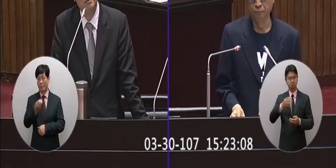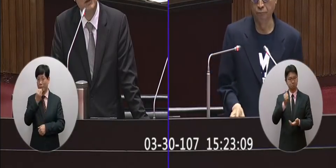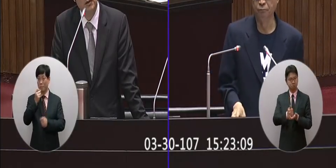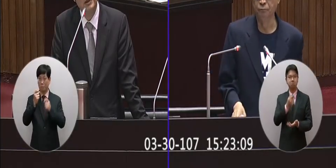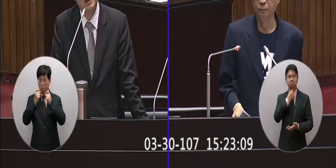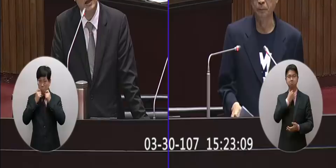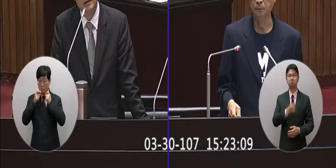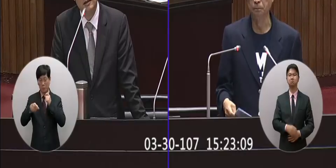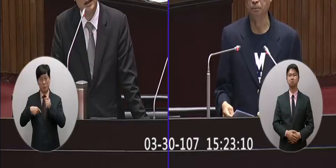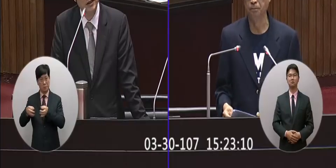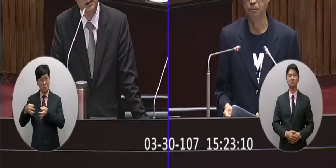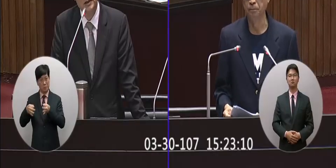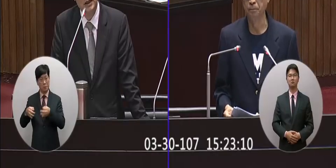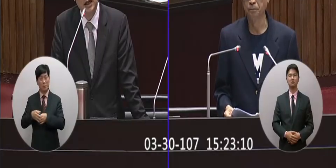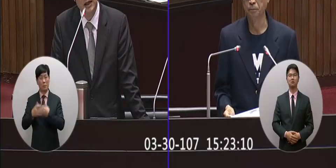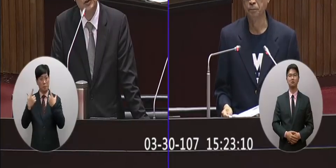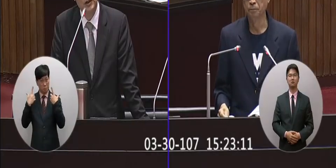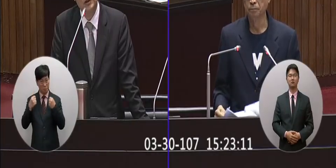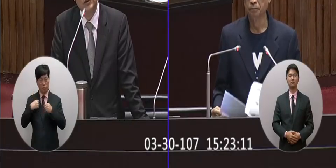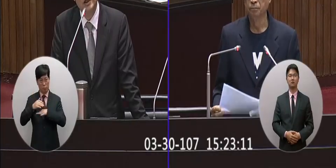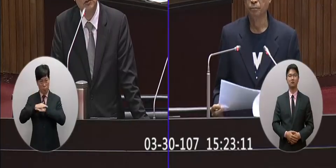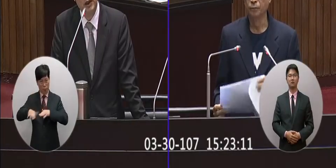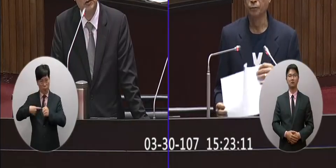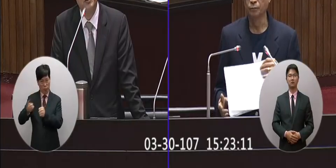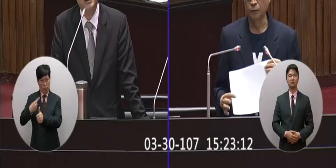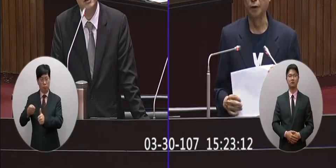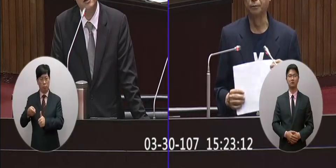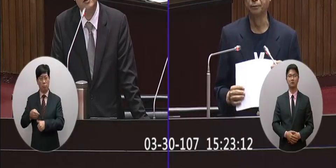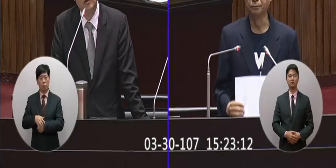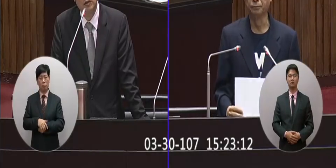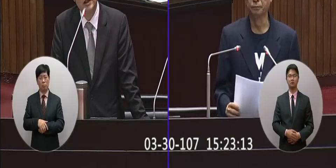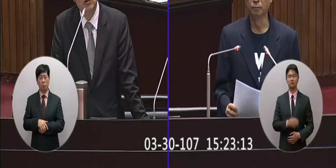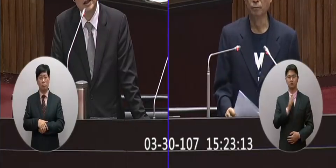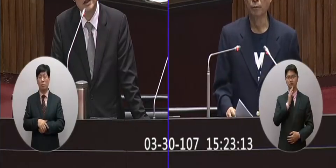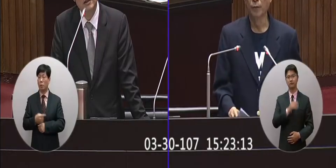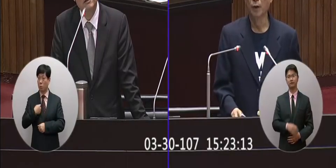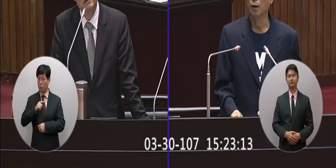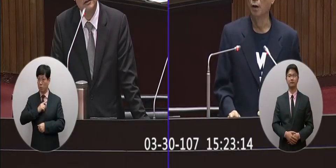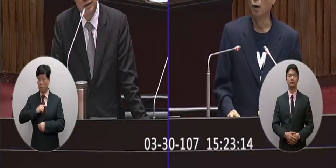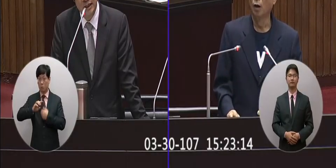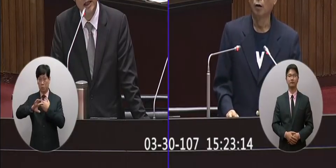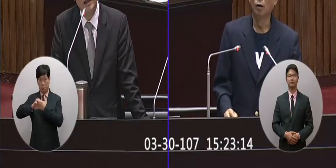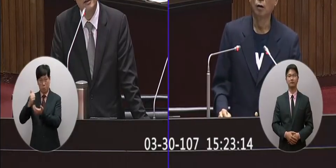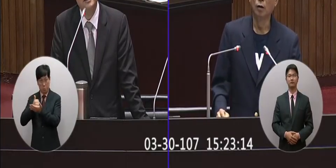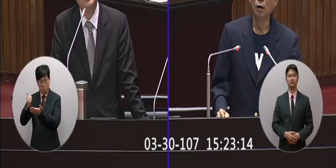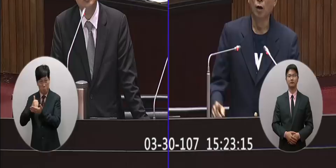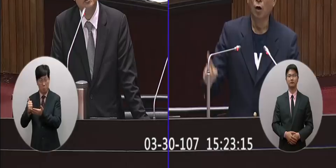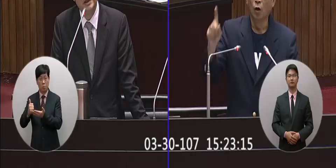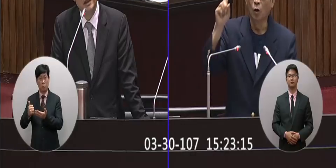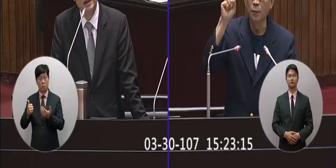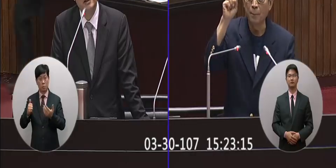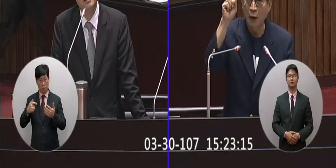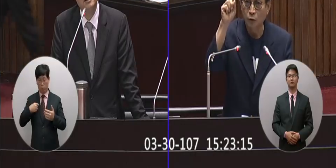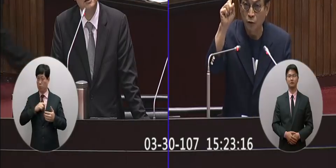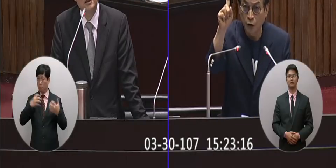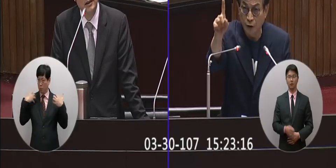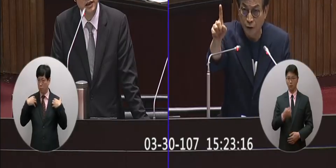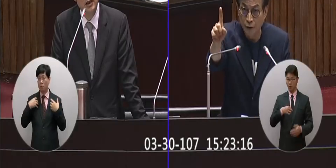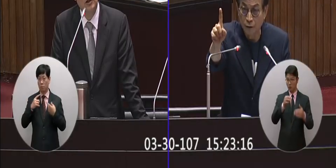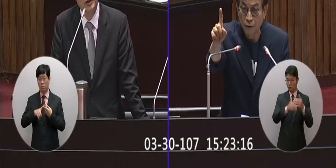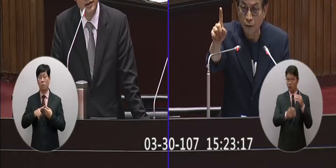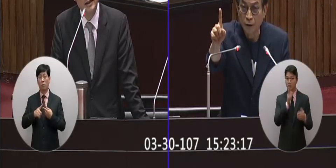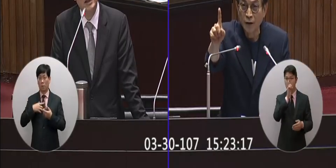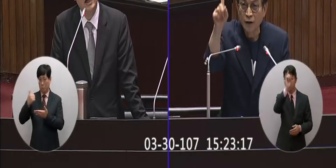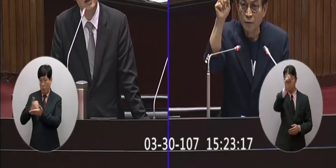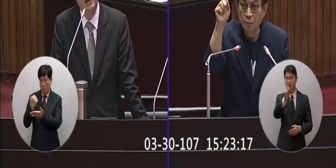的贸易啊，一定都是以安全为最高标准啊。我们的外销是这个样子，那是我们的责任。 我们的标准就一